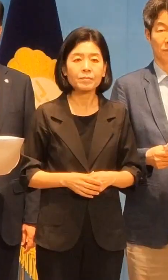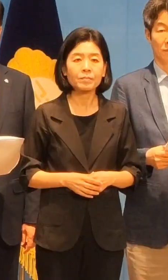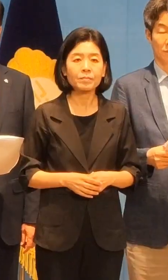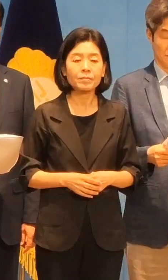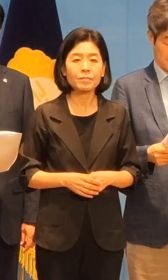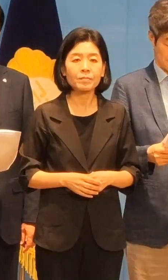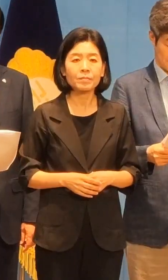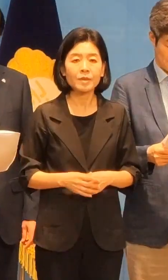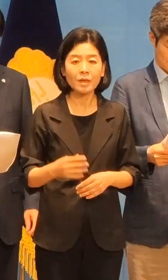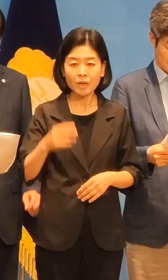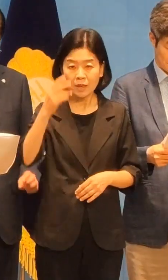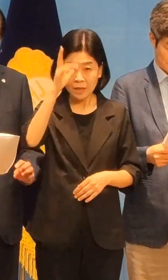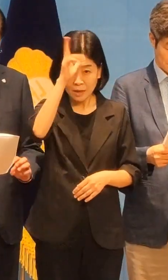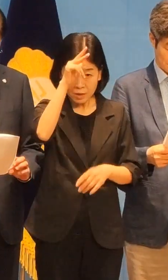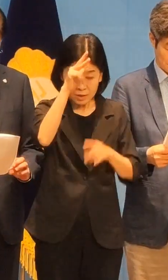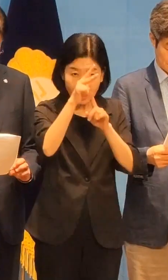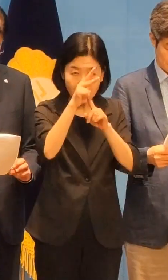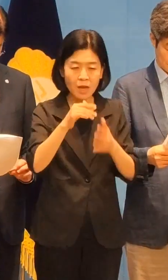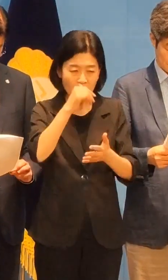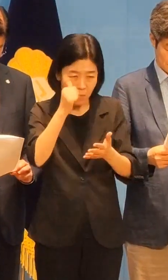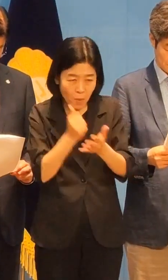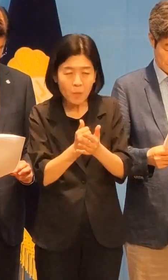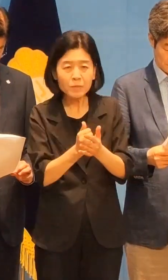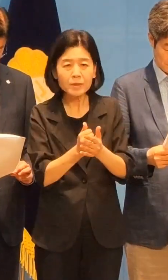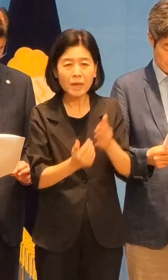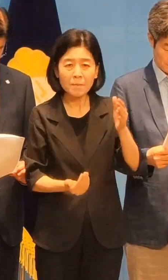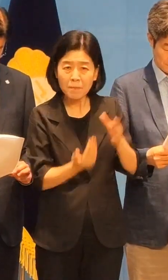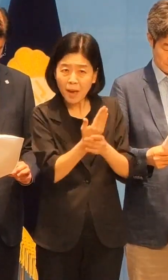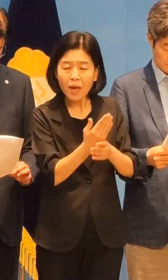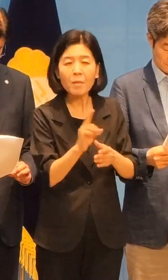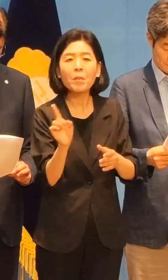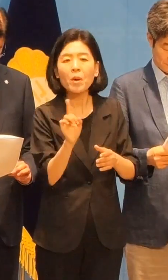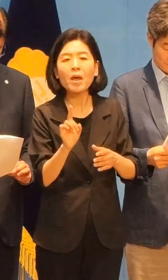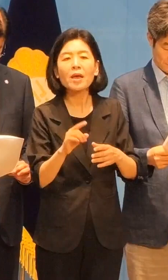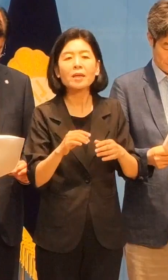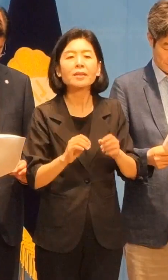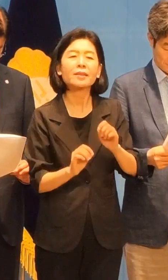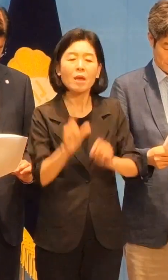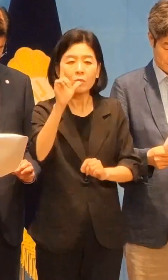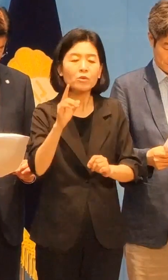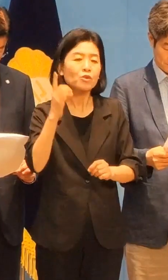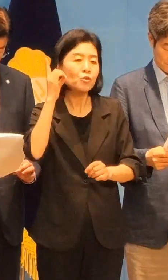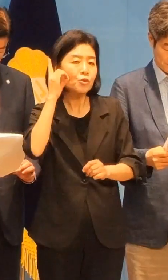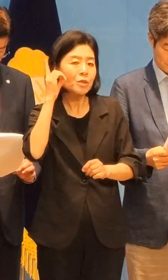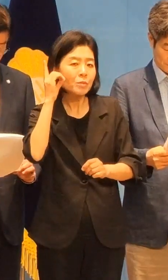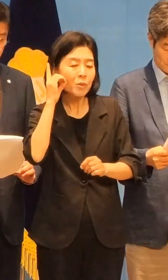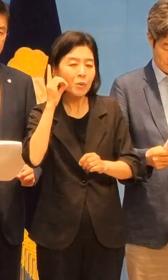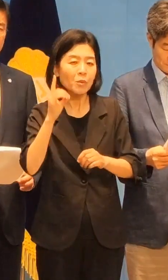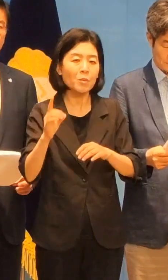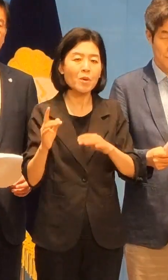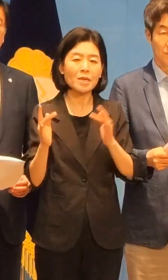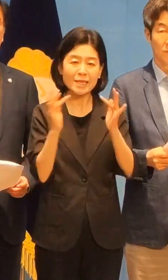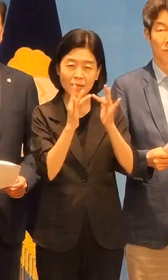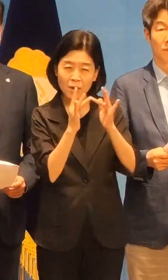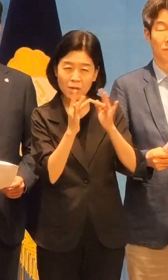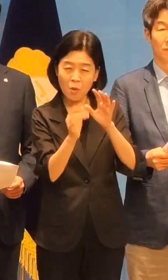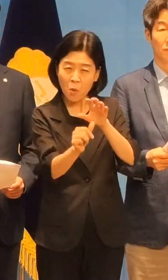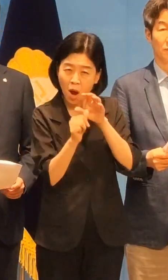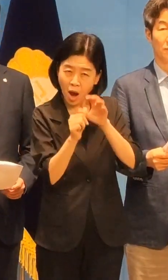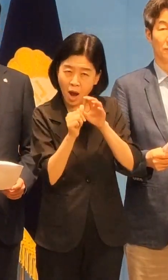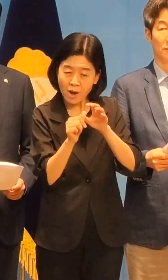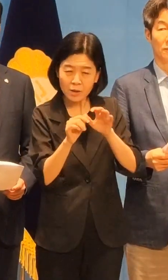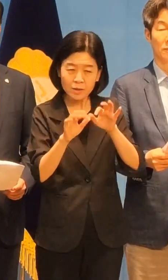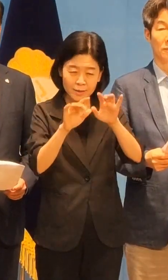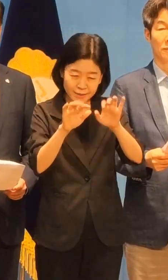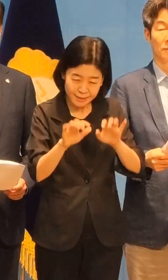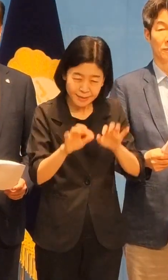이에 경찰은 범죄 행위가 주로 휴대폰과 채팅 앱을 통해 이루어진 점 등 추가 범죄 개연성을